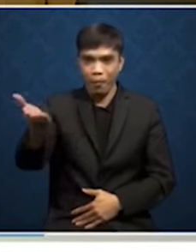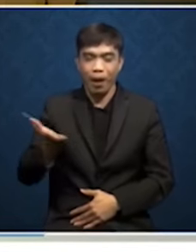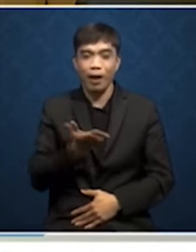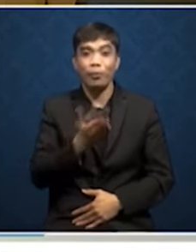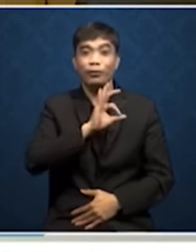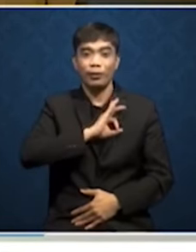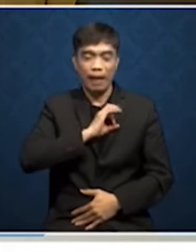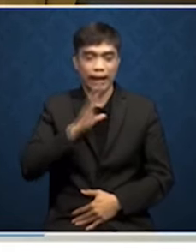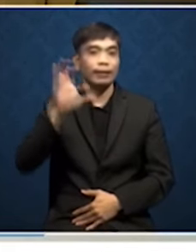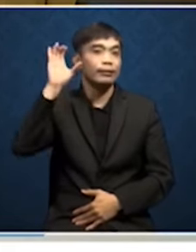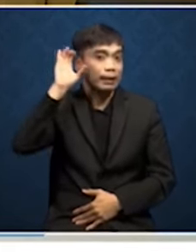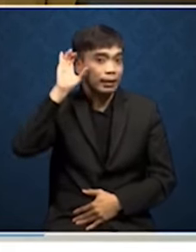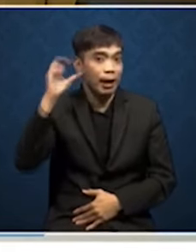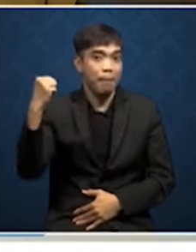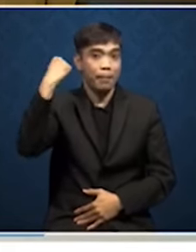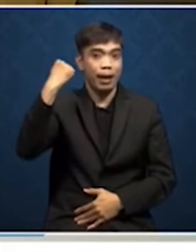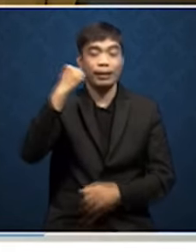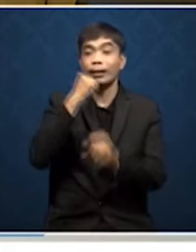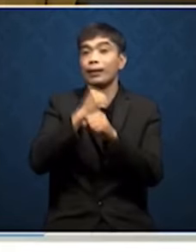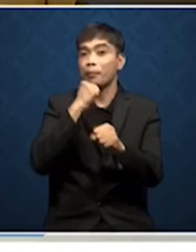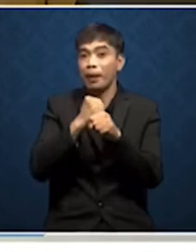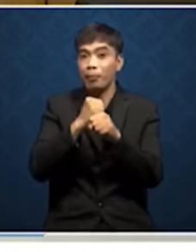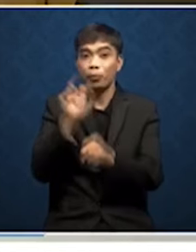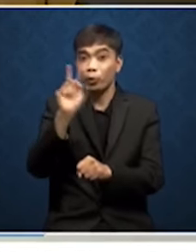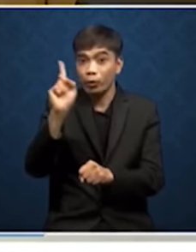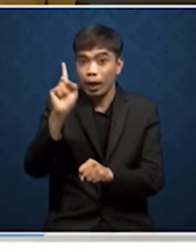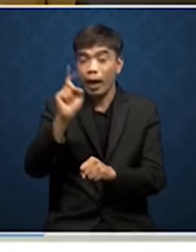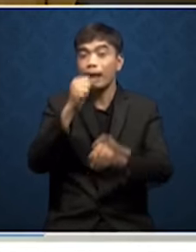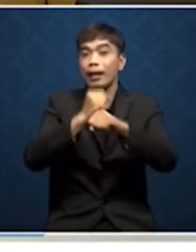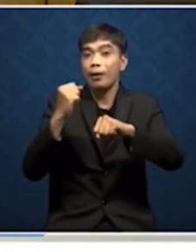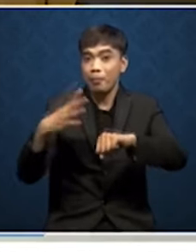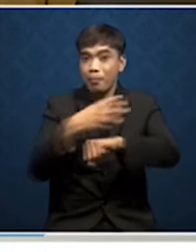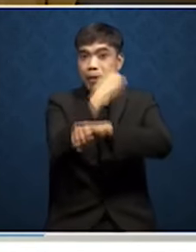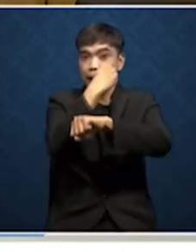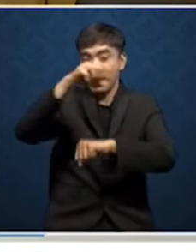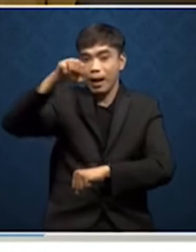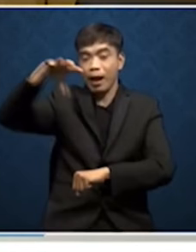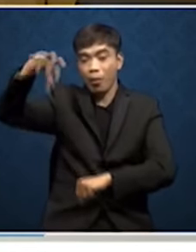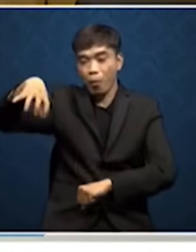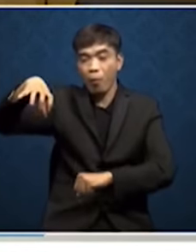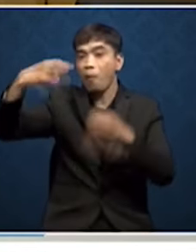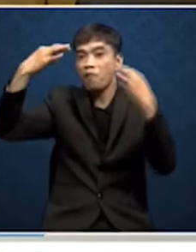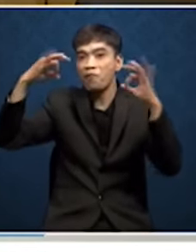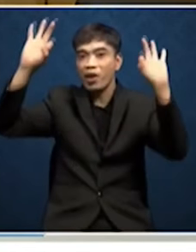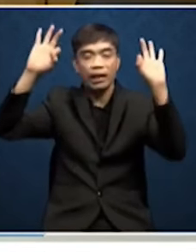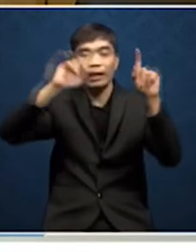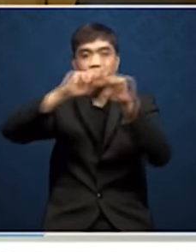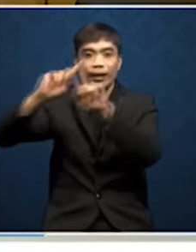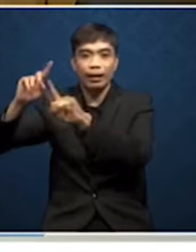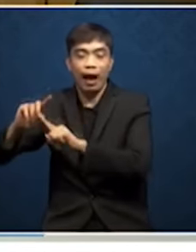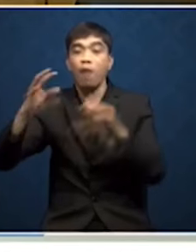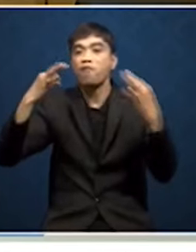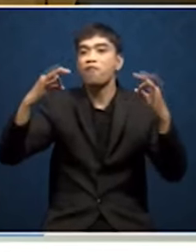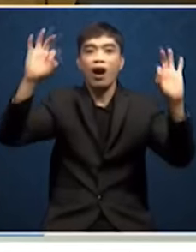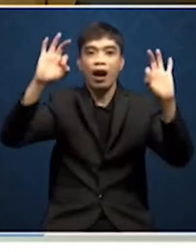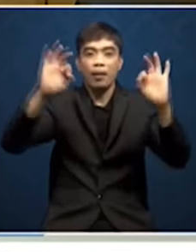กที่จะดำเนินงานทางการเมืองและองค์กรอิสระทั้งหลายด้วยความเที่ยงธรรมเป็นอิสระเป็